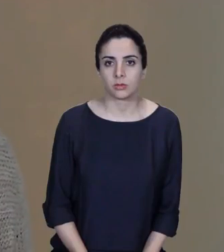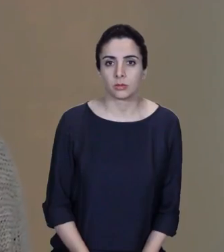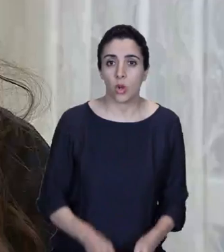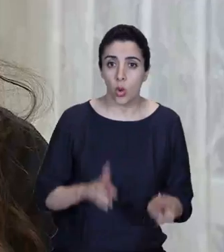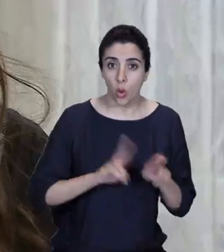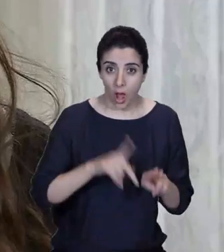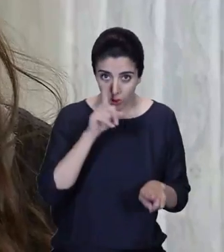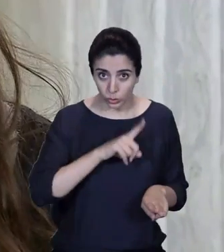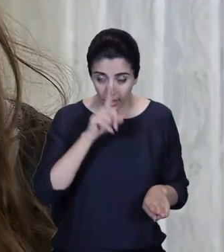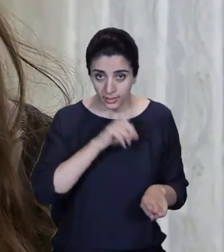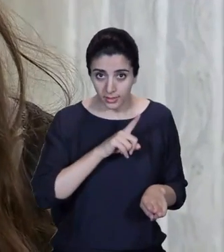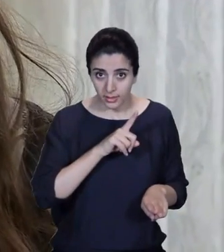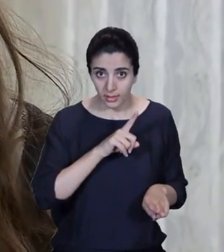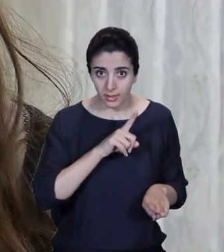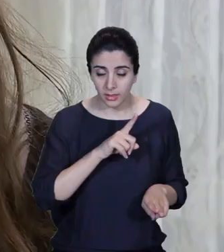Koray yüzünden değil mi?